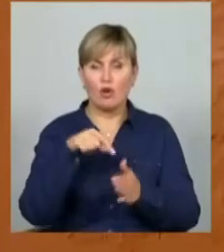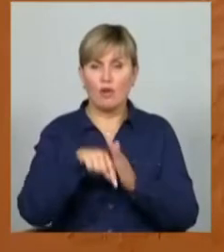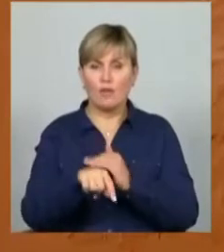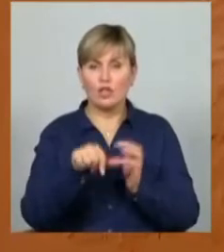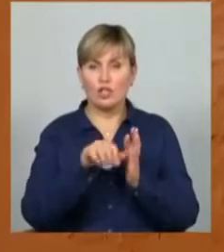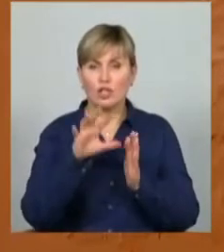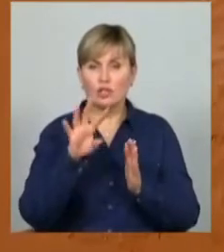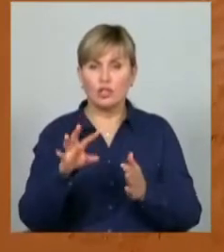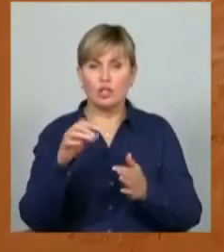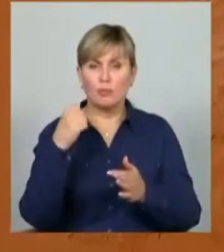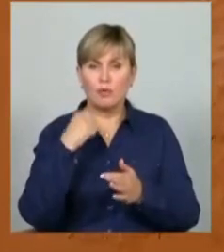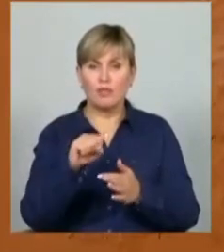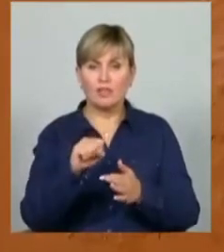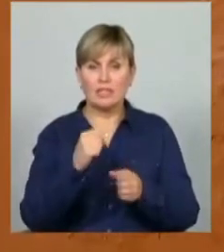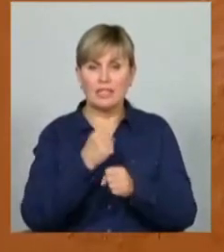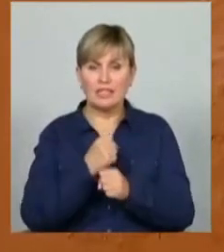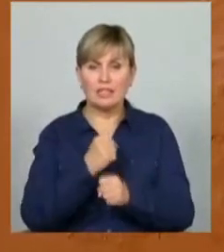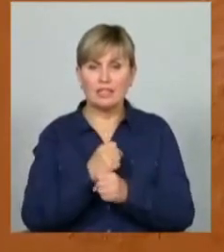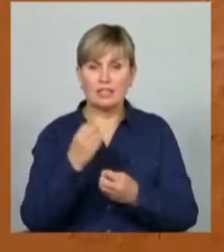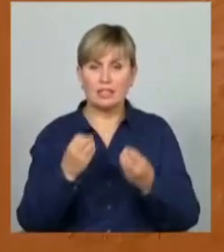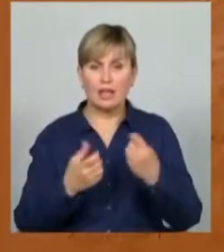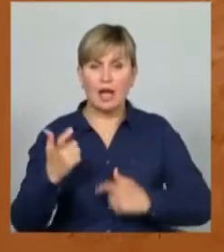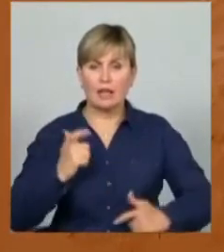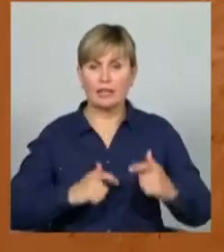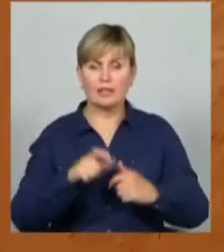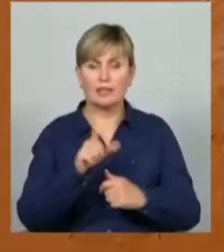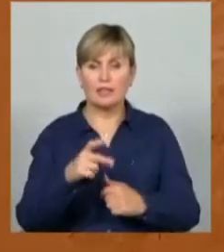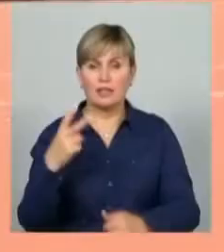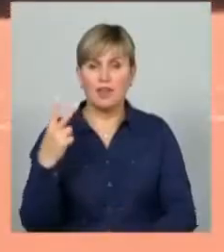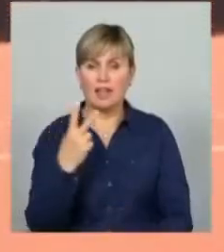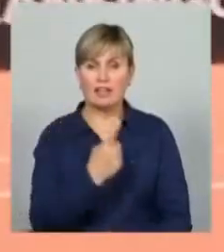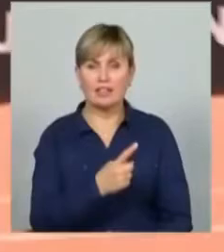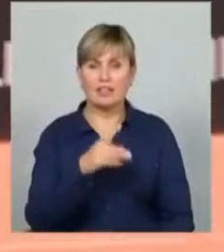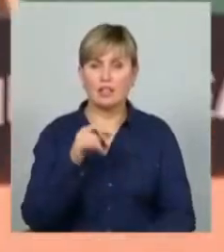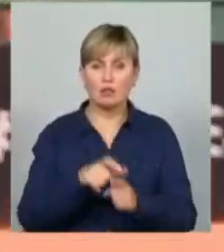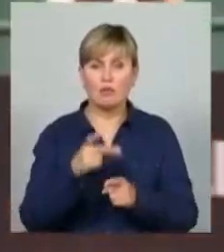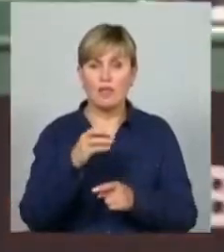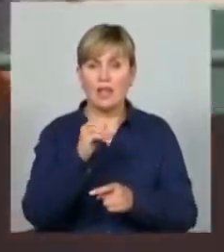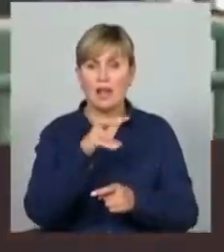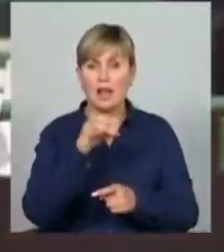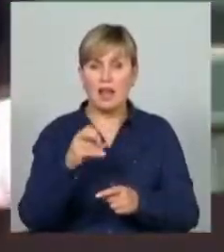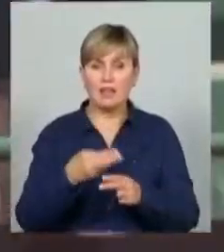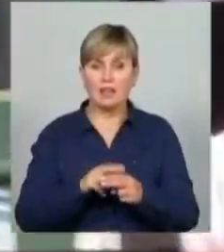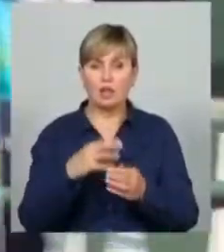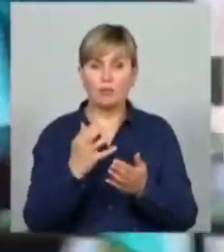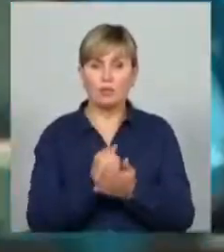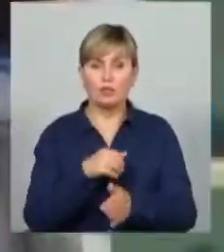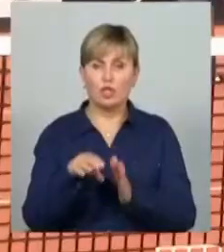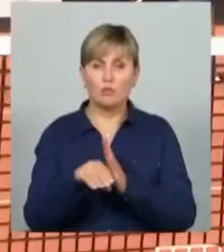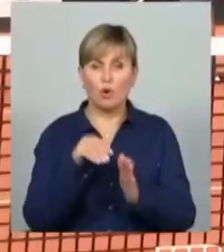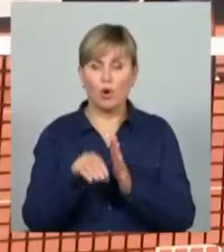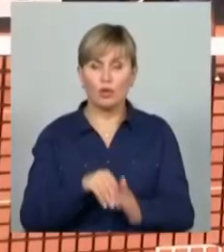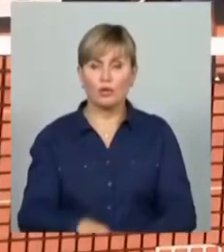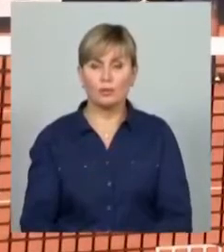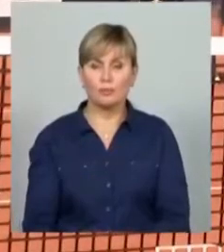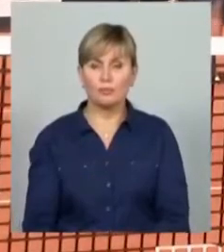наши спортсменки повели в противостоянии с игроками Аргентины 2-1. К слову, для Елены это дебют в составе сборной.